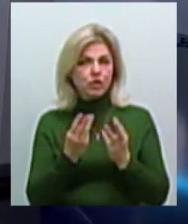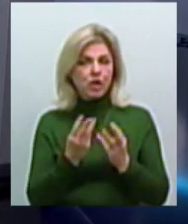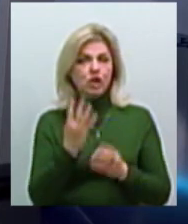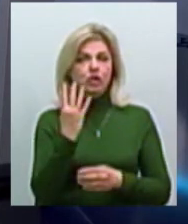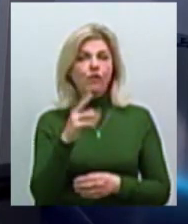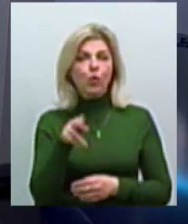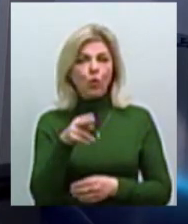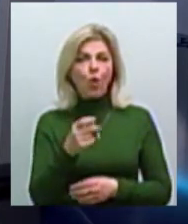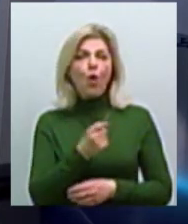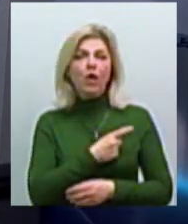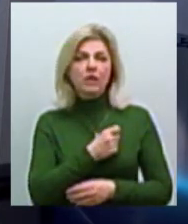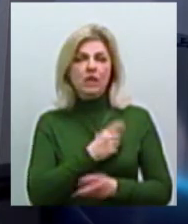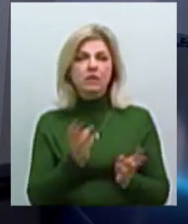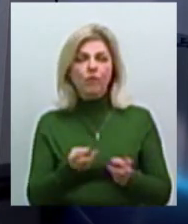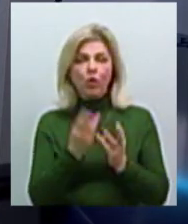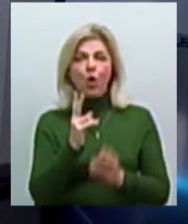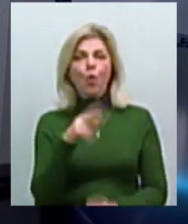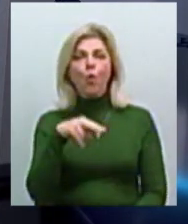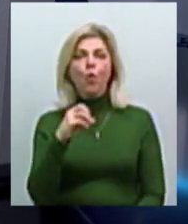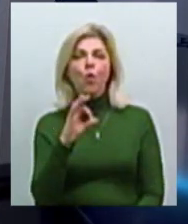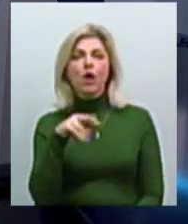Одесі спалахнув коледж економіки, права та